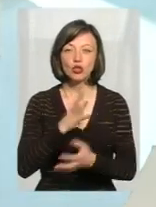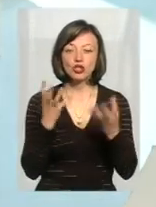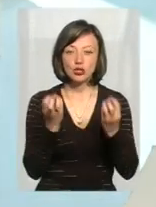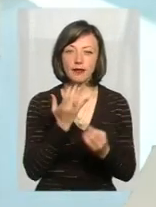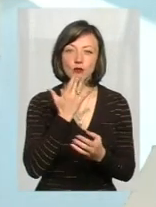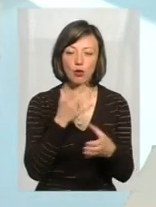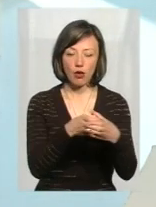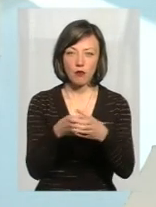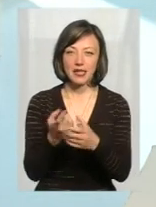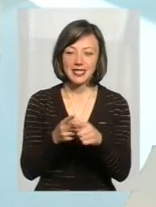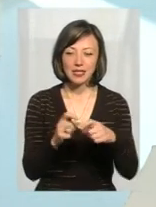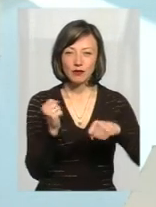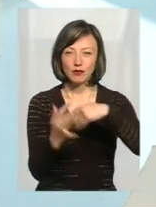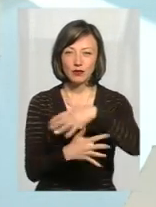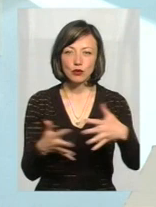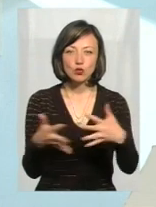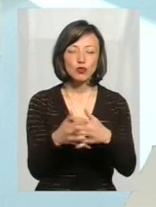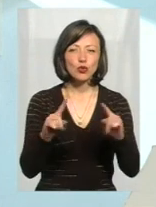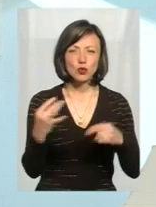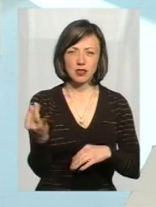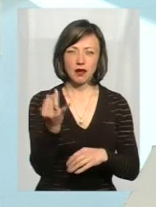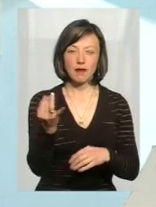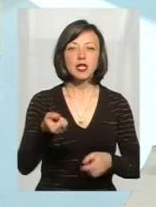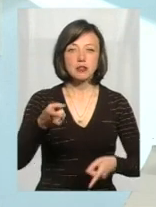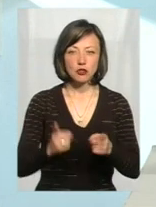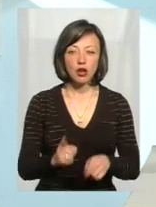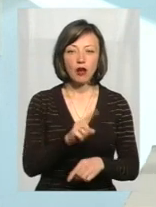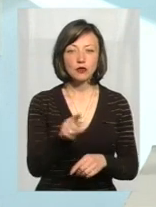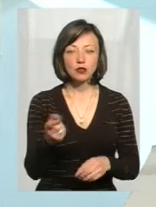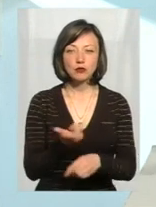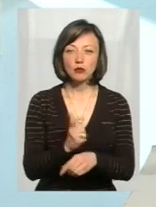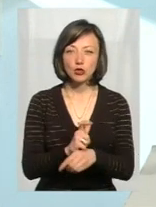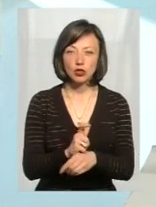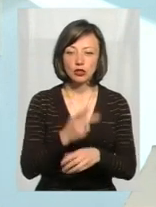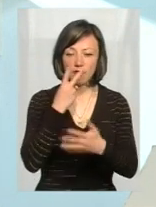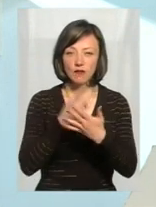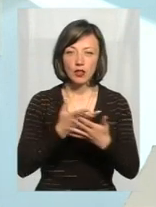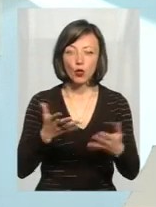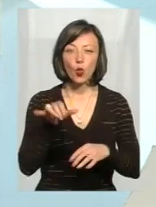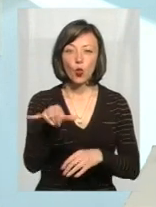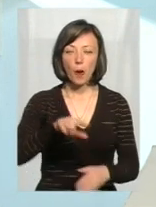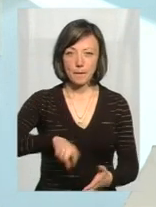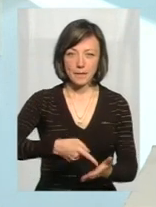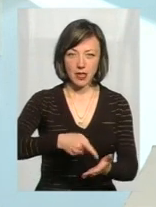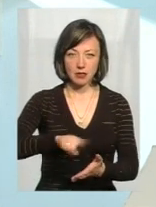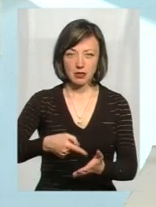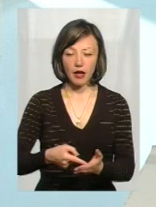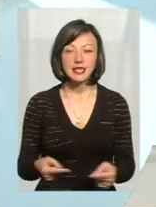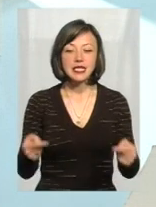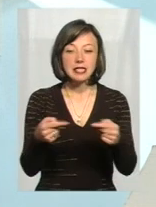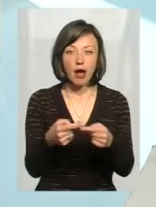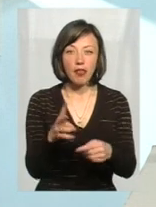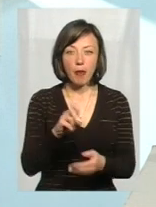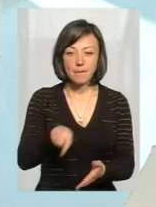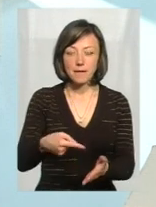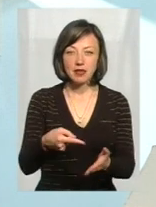громади. Ці суміші надзвичайно цікаві. Звичайно, вони більше виражені у містах. До речі, саме на